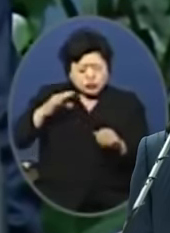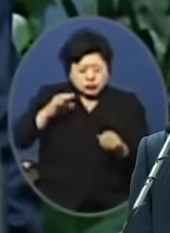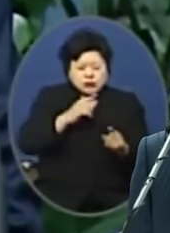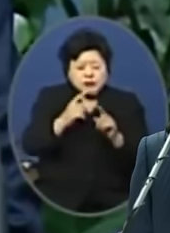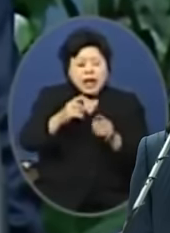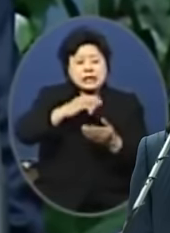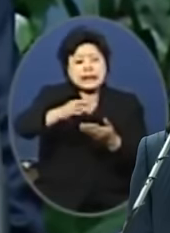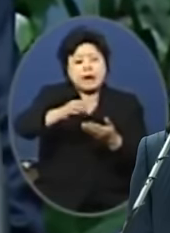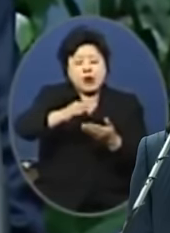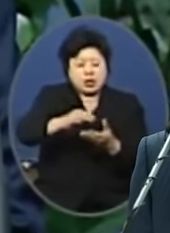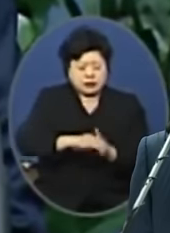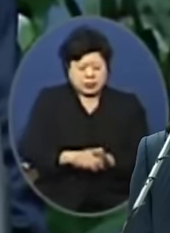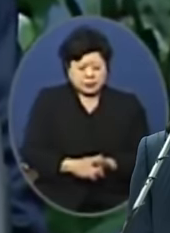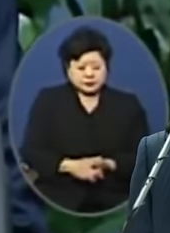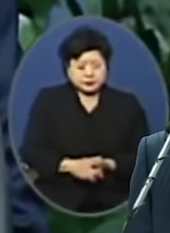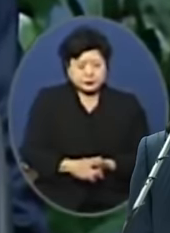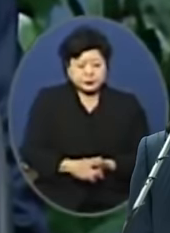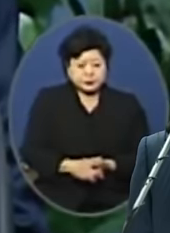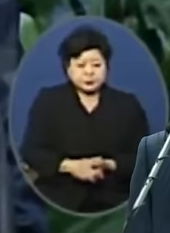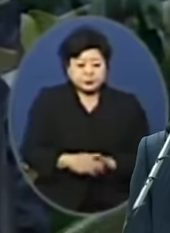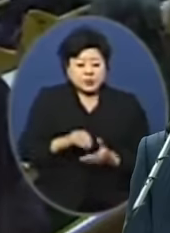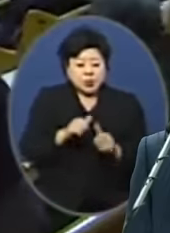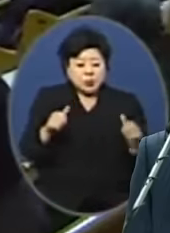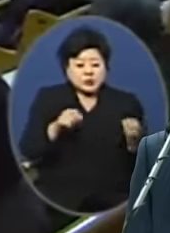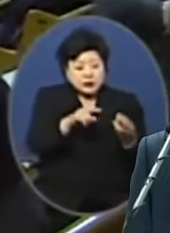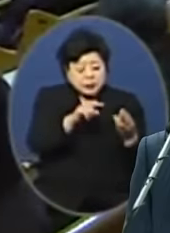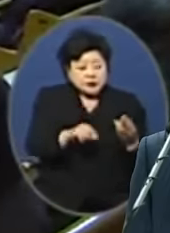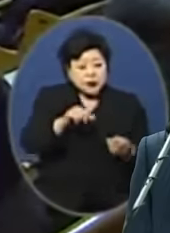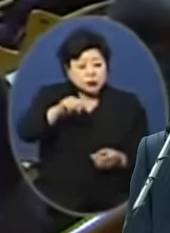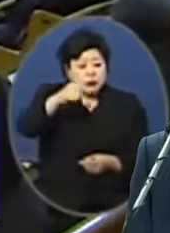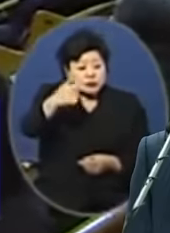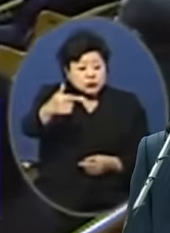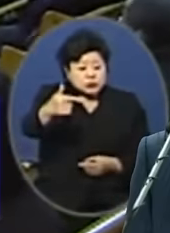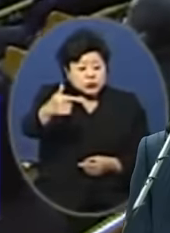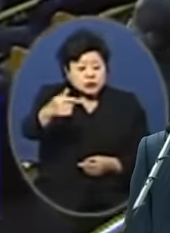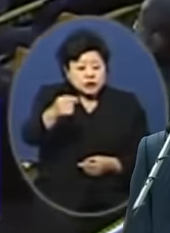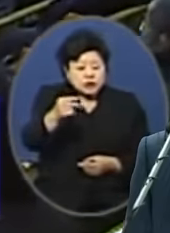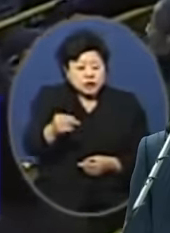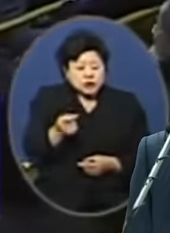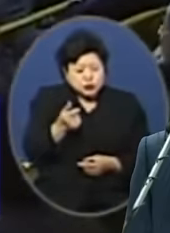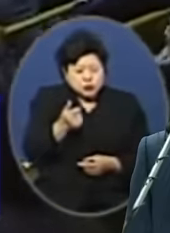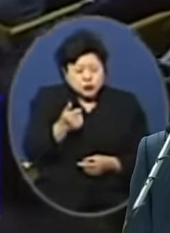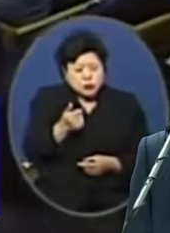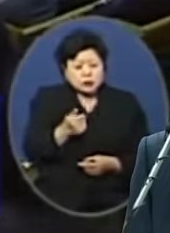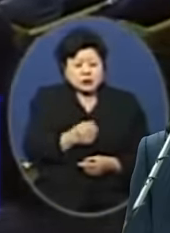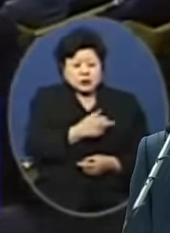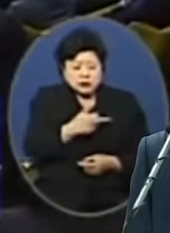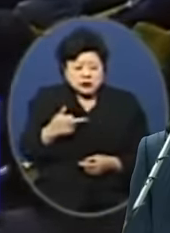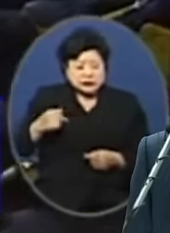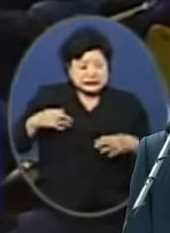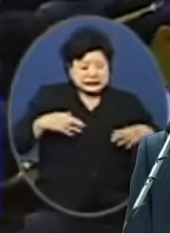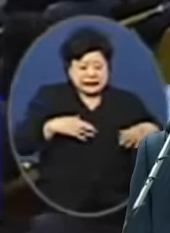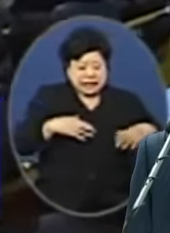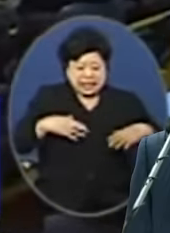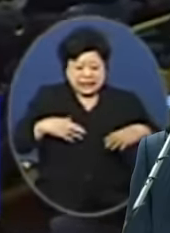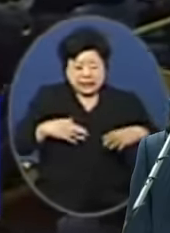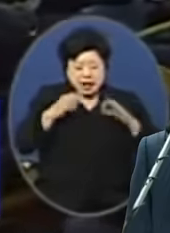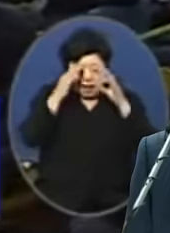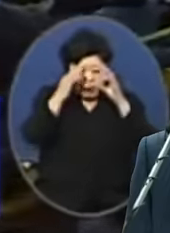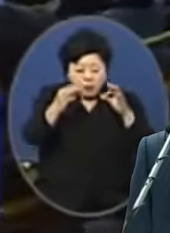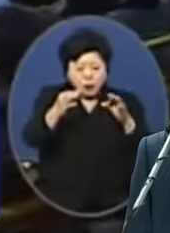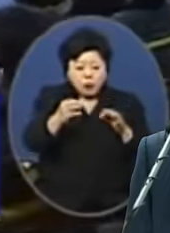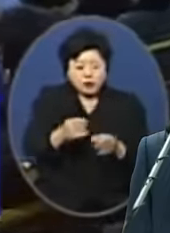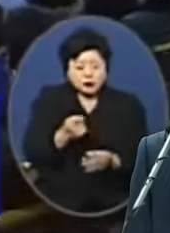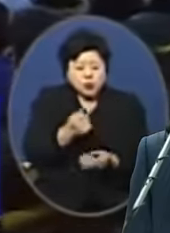말을 하도록 하는 것입니다. 야고보 3장 5절로 6절에 이와 같이 혀도 적은 지체로 돼 큰 것을 자랑하도다. 보라